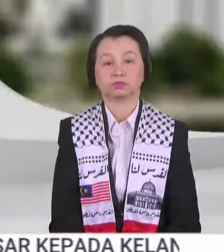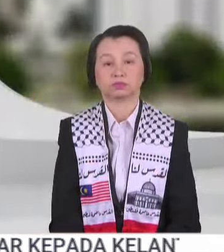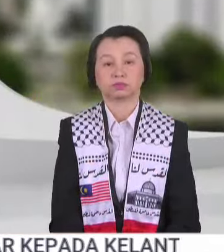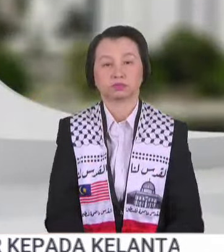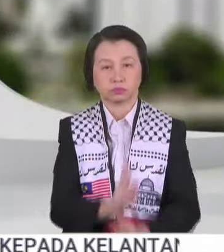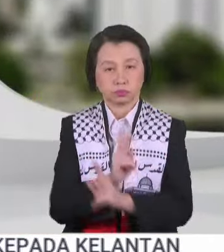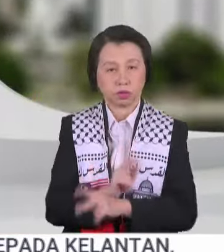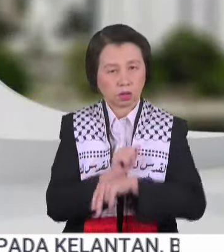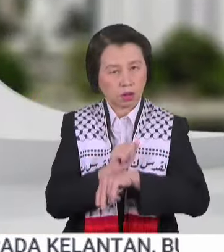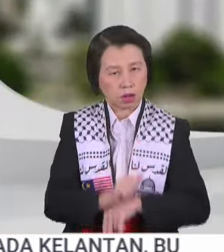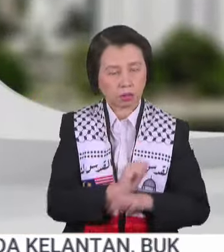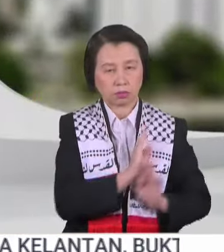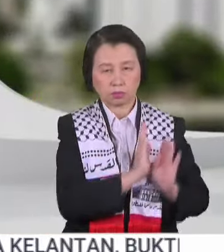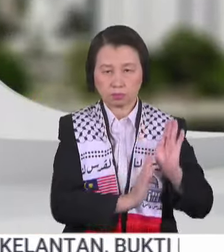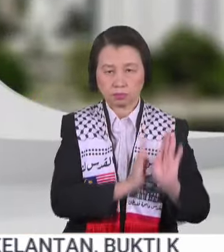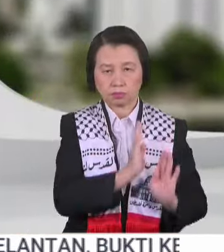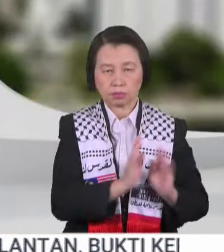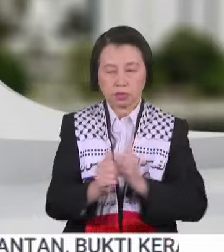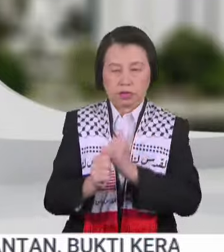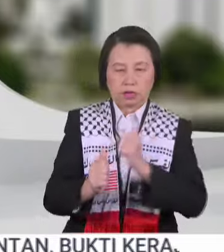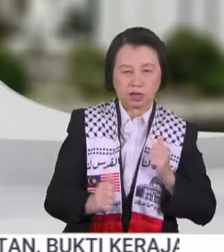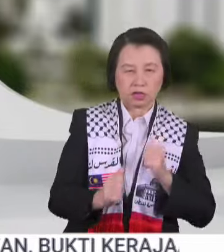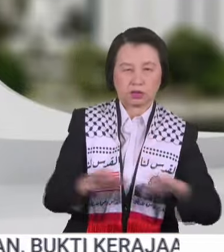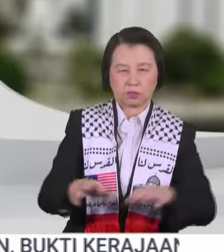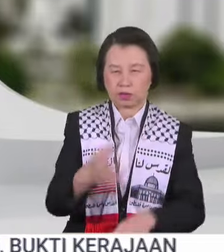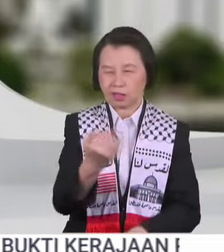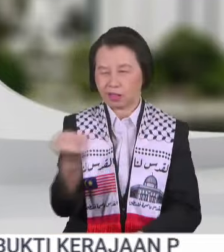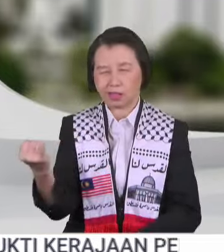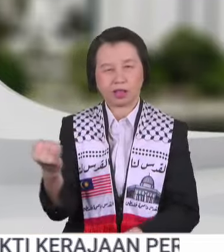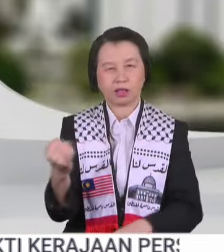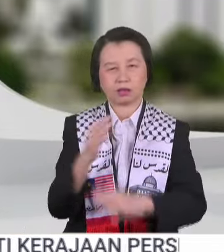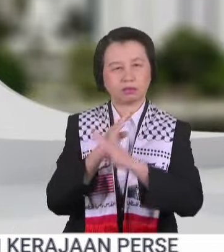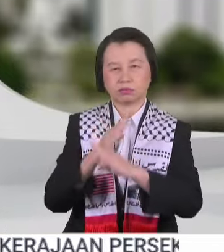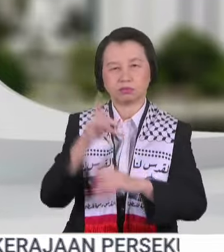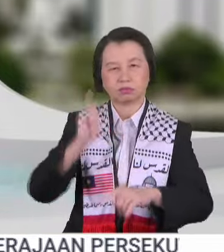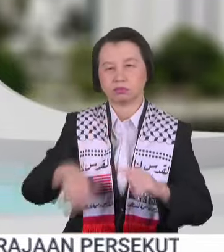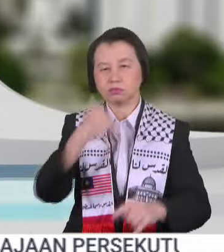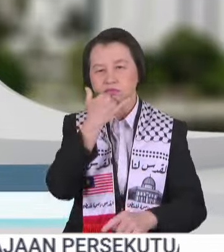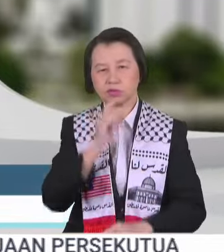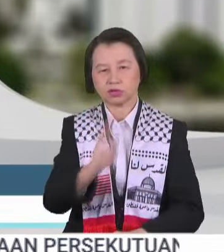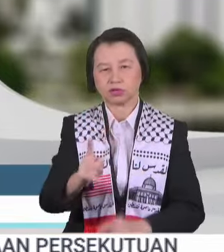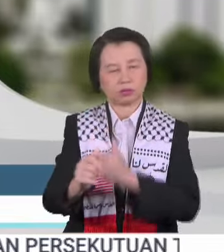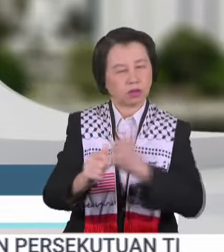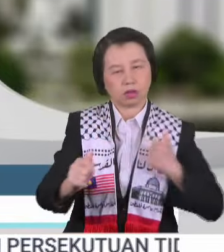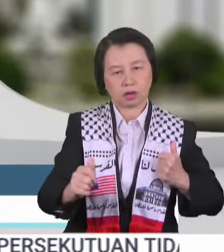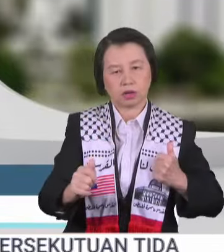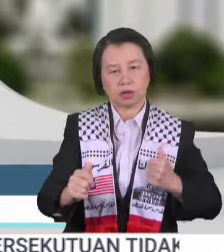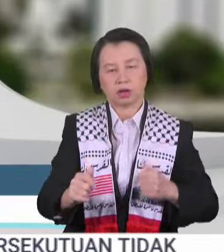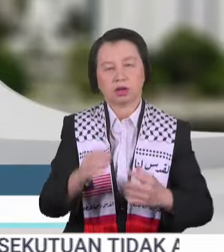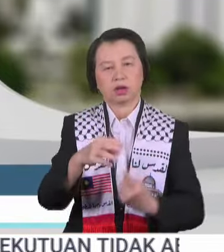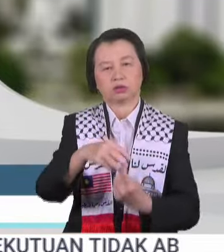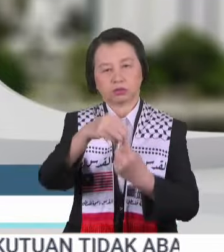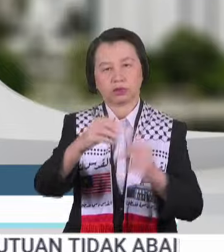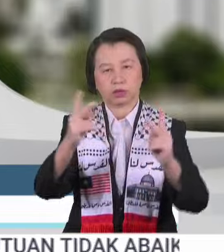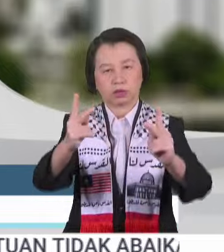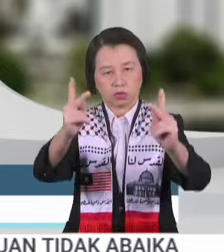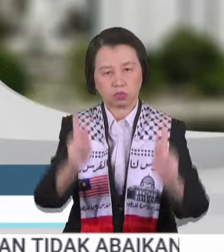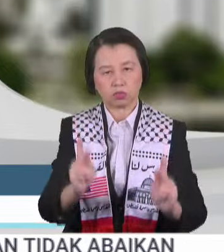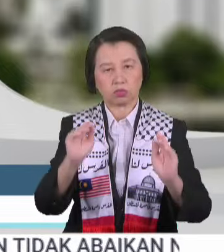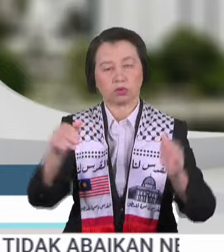Jaga adab dan kelakuan serta elak daripada melakukan perkara yang dilarang agama ketika menziarahi tanah perkuburan. Imam